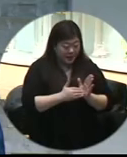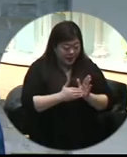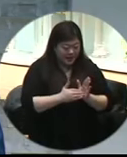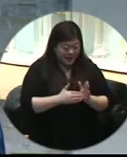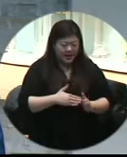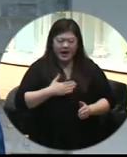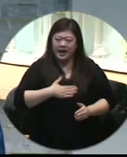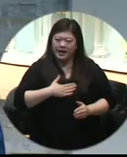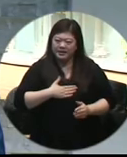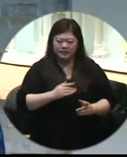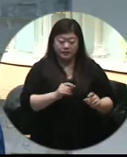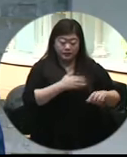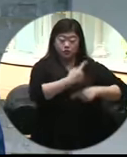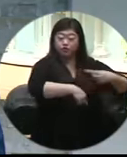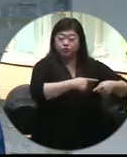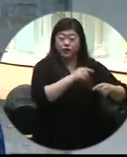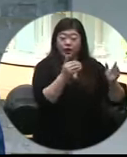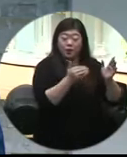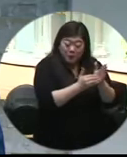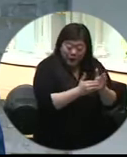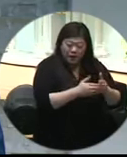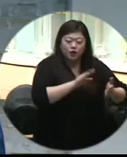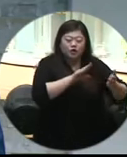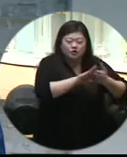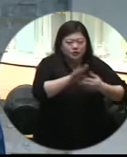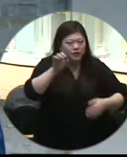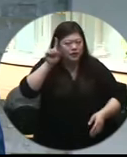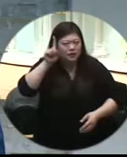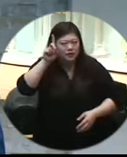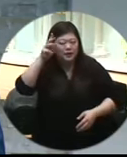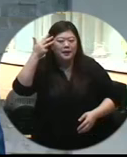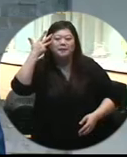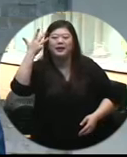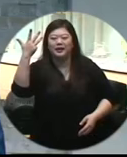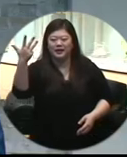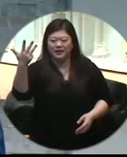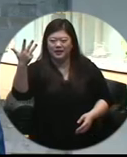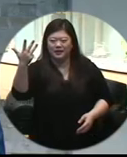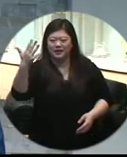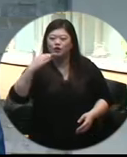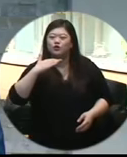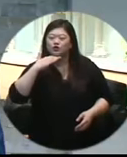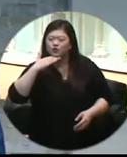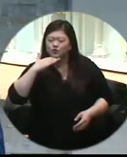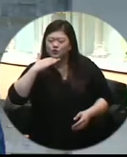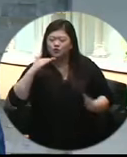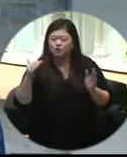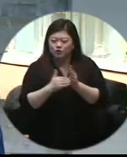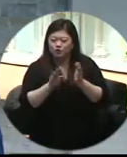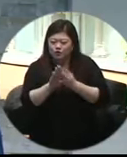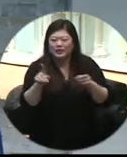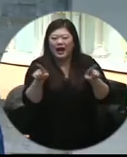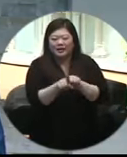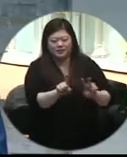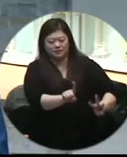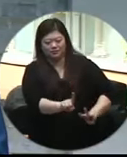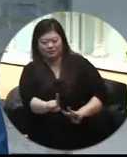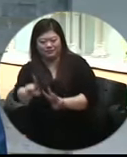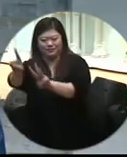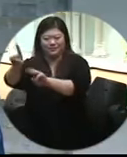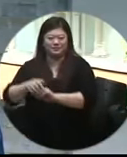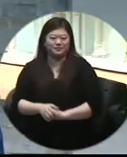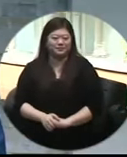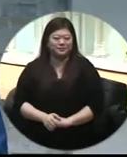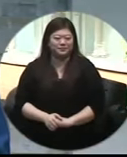한 8일쯤 지나서 이제 일어난 사건입니다. 지난주 살펴본